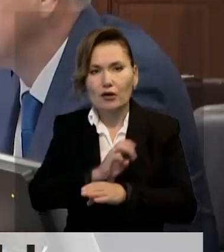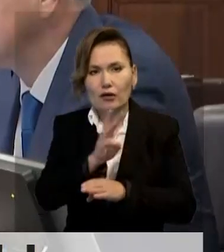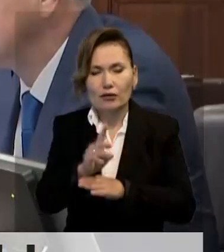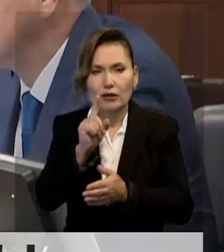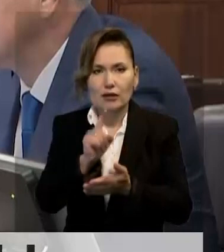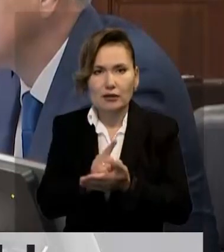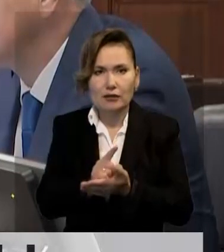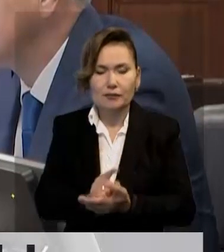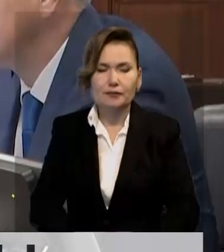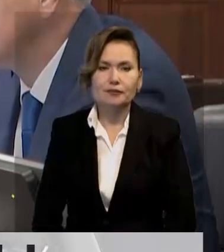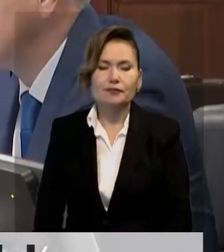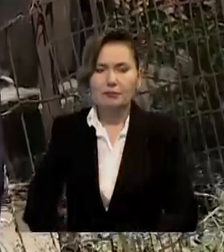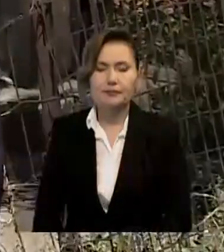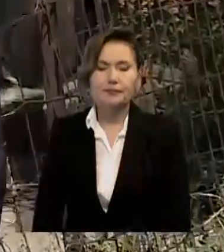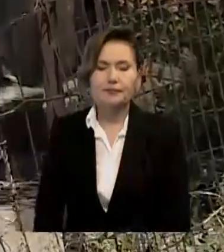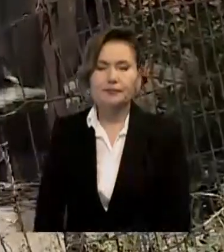қажет.